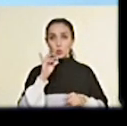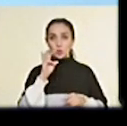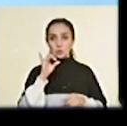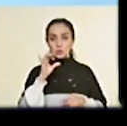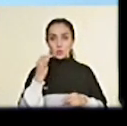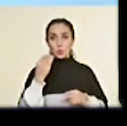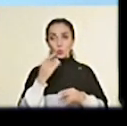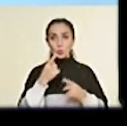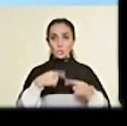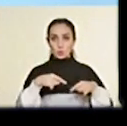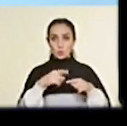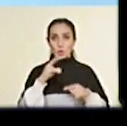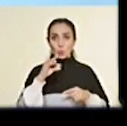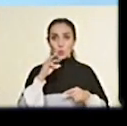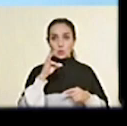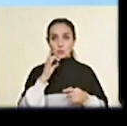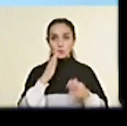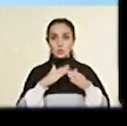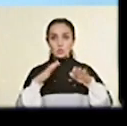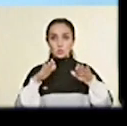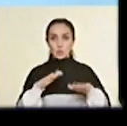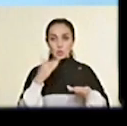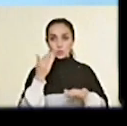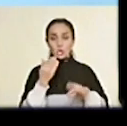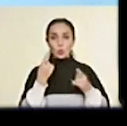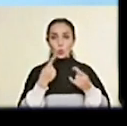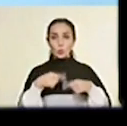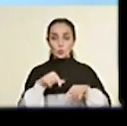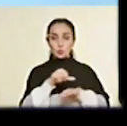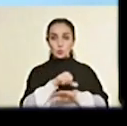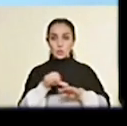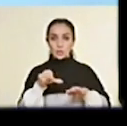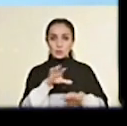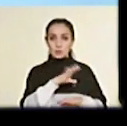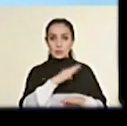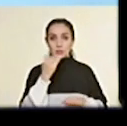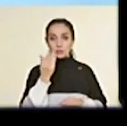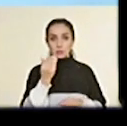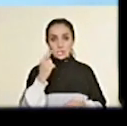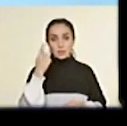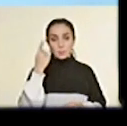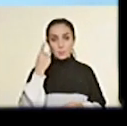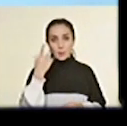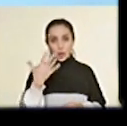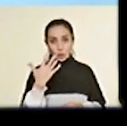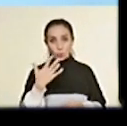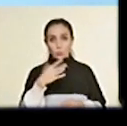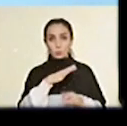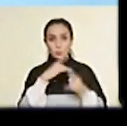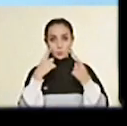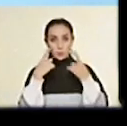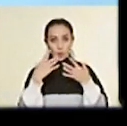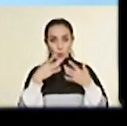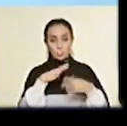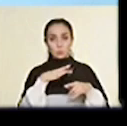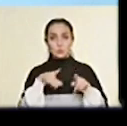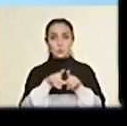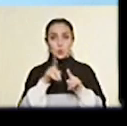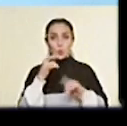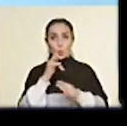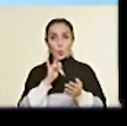va polislari joylashgan hududlar edi. Sizga ma'lum, O'rta Yer dengizi